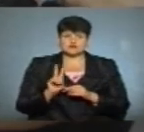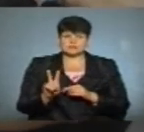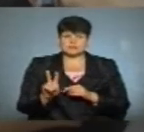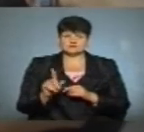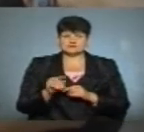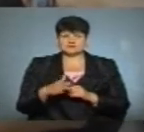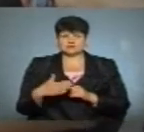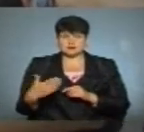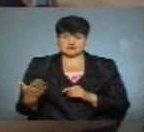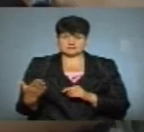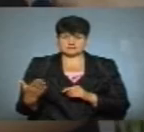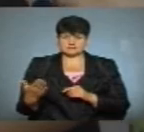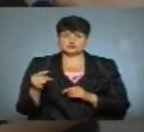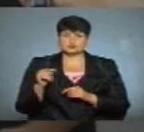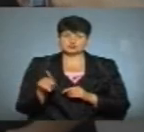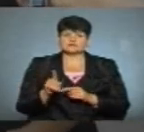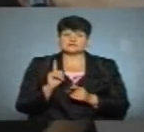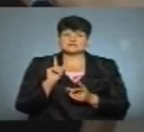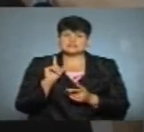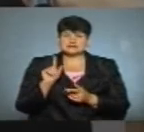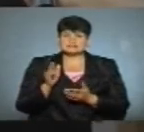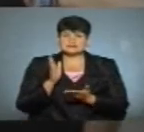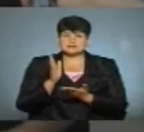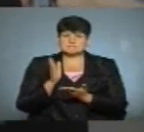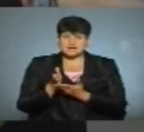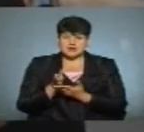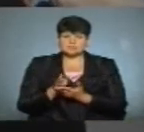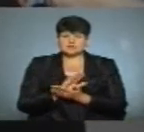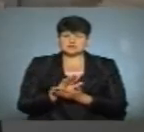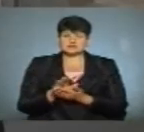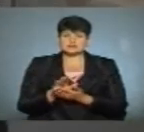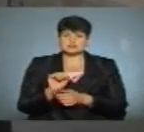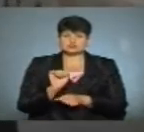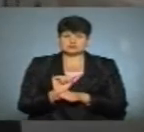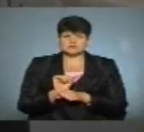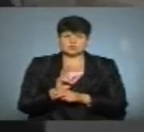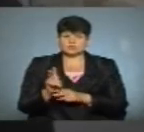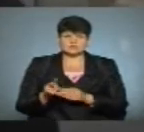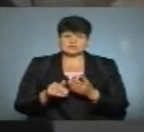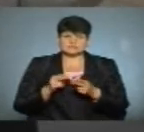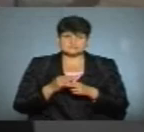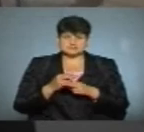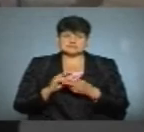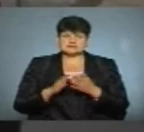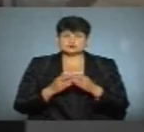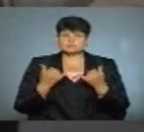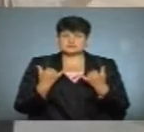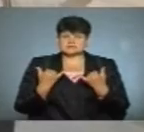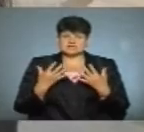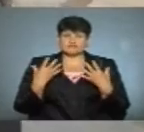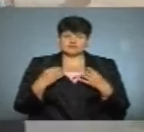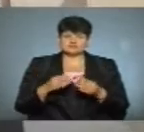правій смузі, тому що він їде прямо і стає на зупинці, нікому не заважає. Як ми бачимо зараз, станом на зараз, воно вже